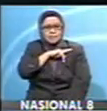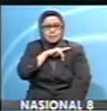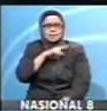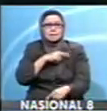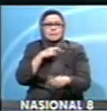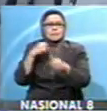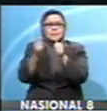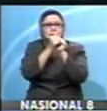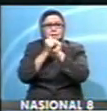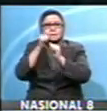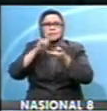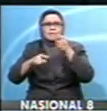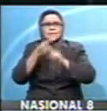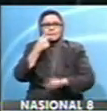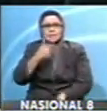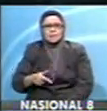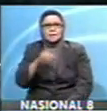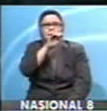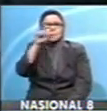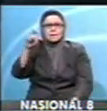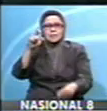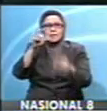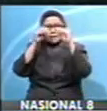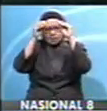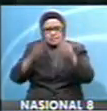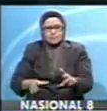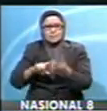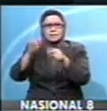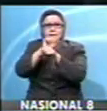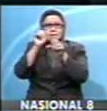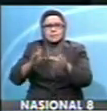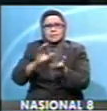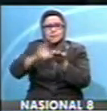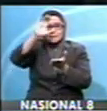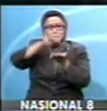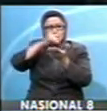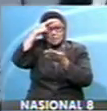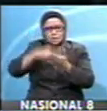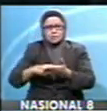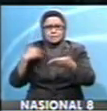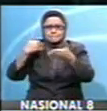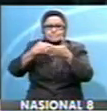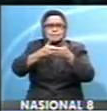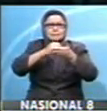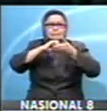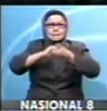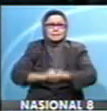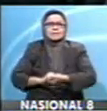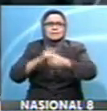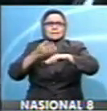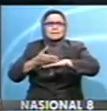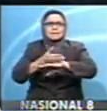ersama-sama rakan-rakan lama bekas guru dan kakitangan kolej tersebut bagi merapatkan hubungan yang sedia